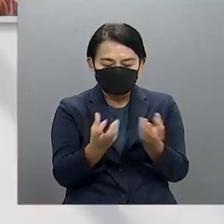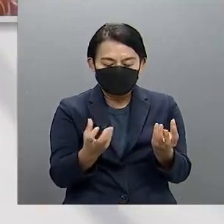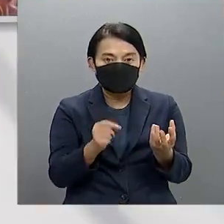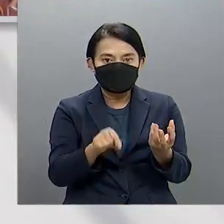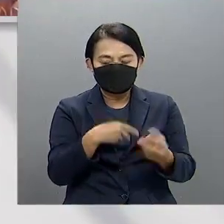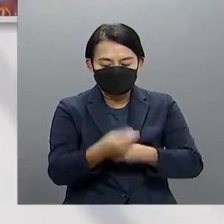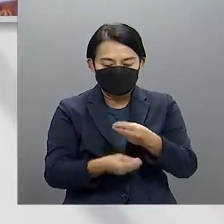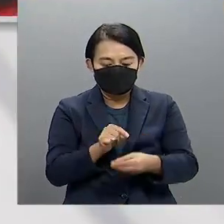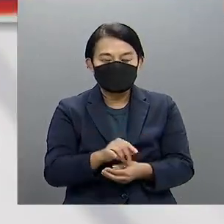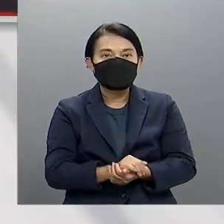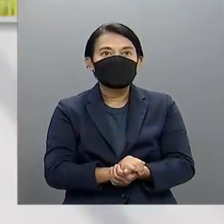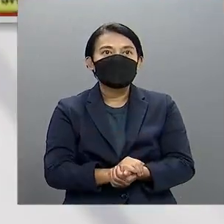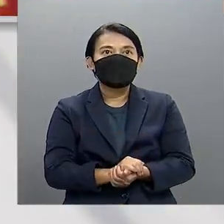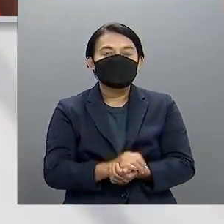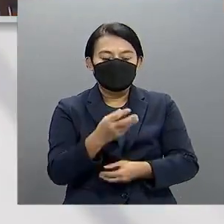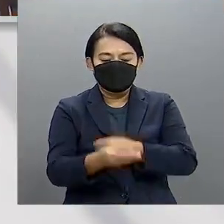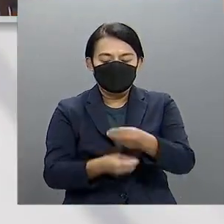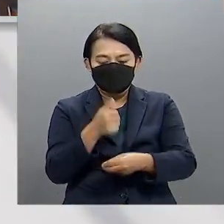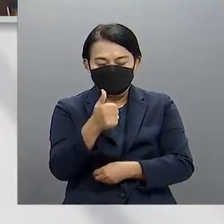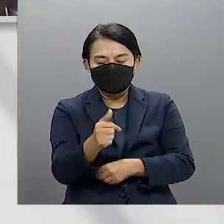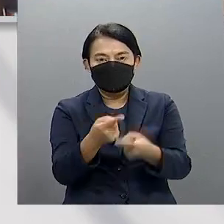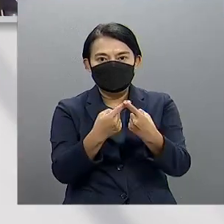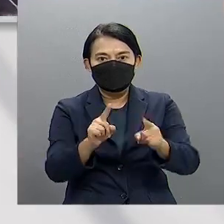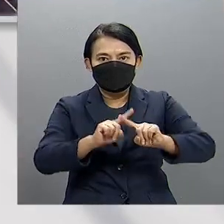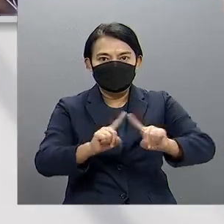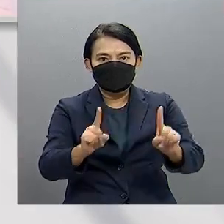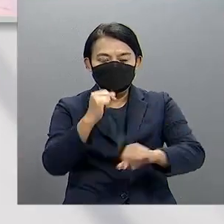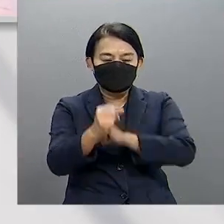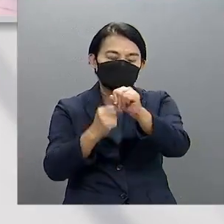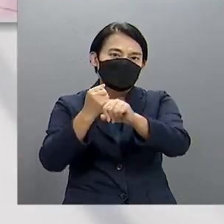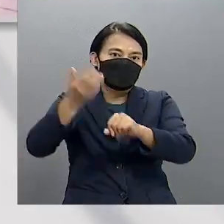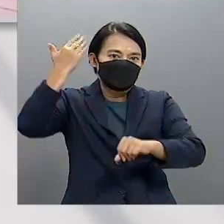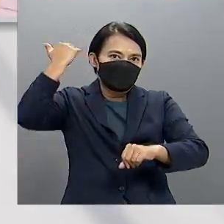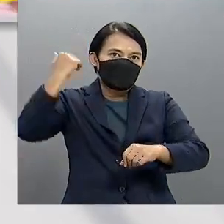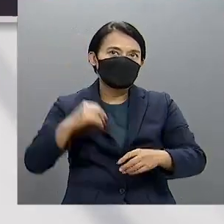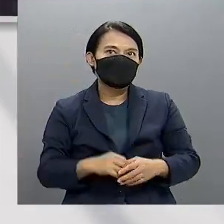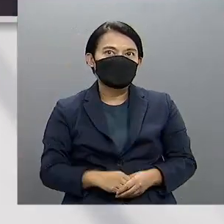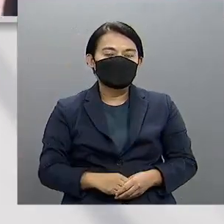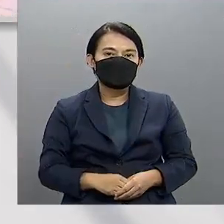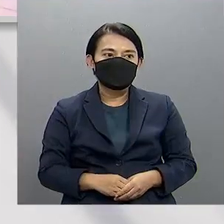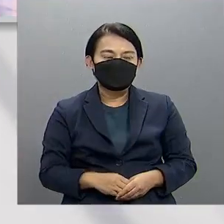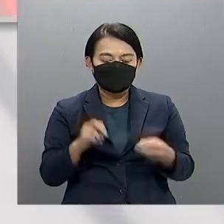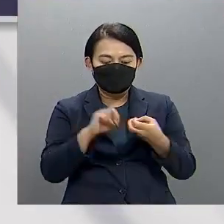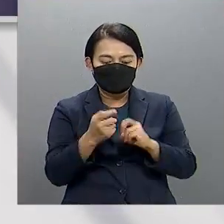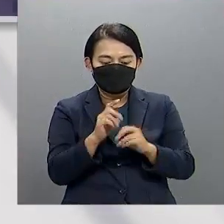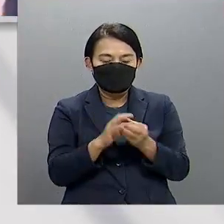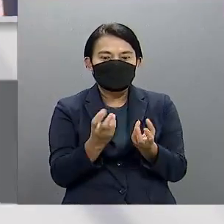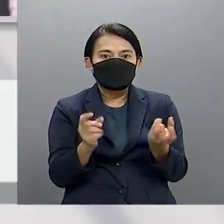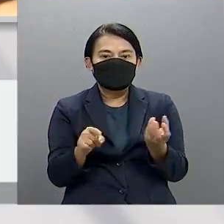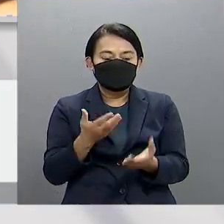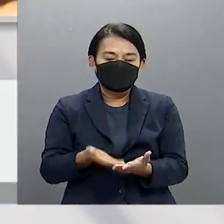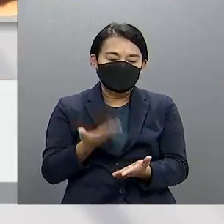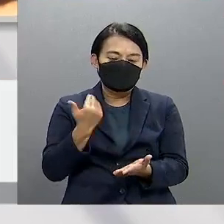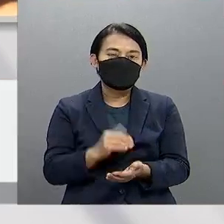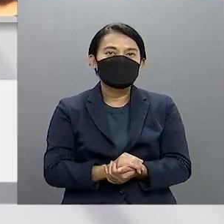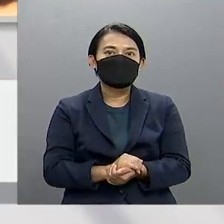ายดีแต่ก็จะไม่เท่ากับปีก่อนนะคะแล้วก็อีกปัญหาที่ผู้ค้าเจอก็คือว่าราคาวัตถุดิบแพงขึ้นบางร้านค่ะต้องยอมป